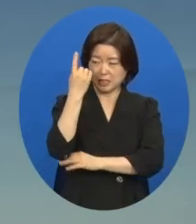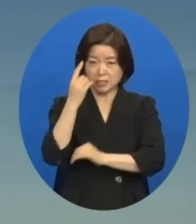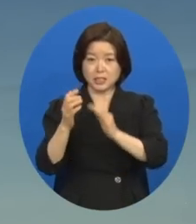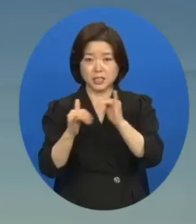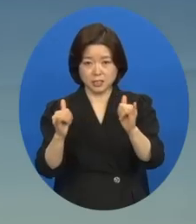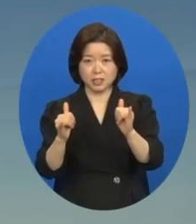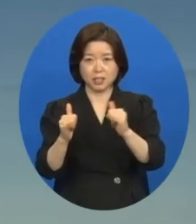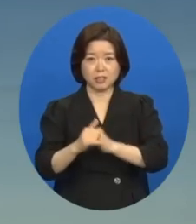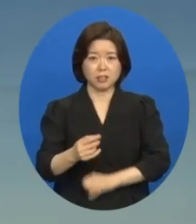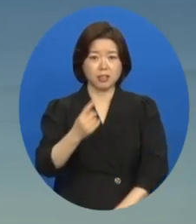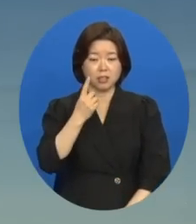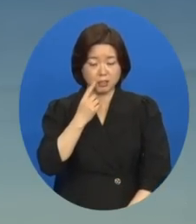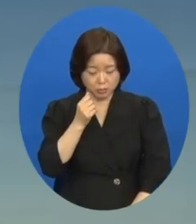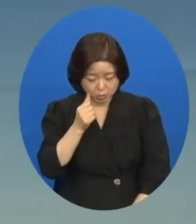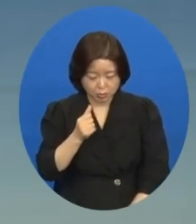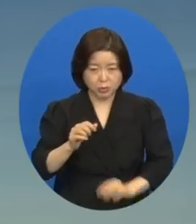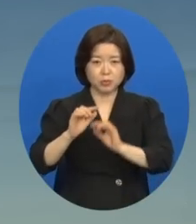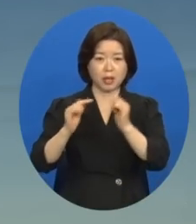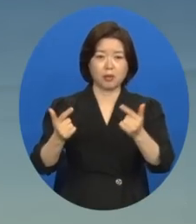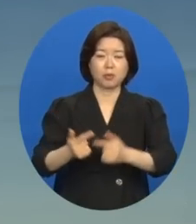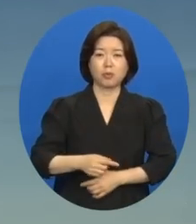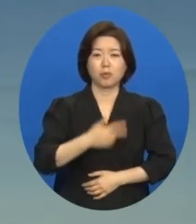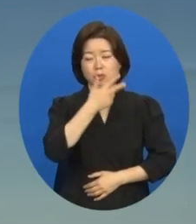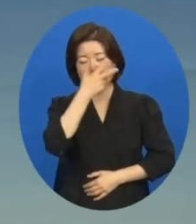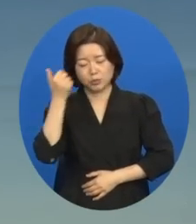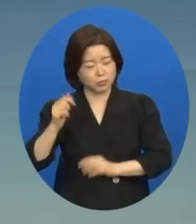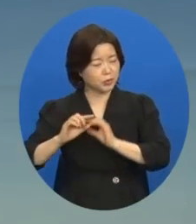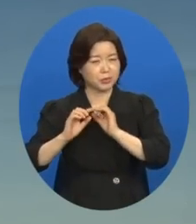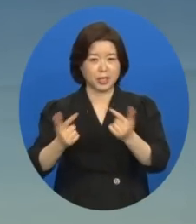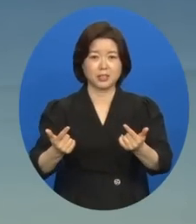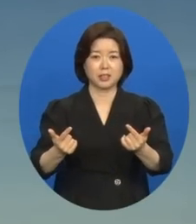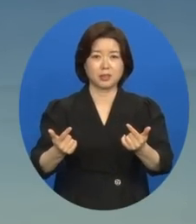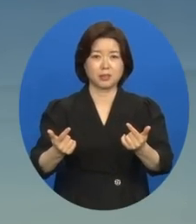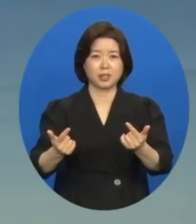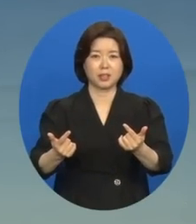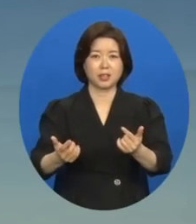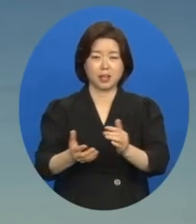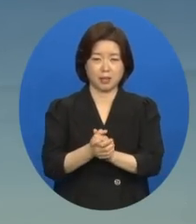자는 졸지도 아니하시고 주무시지도 아니하시로다.